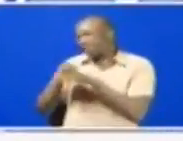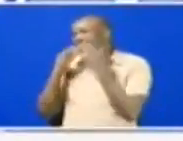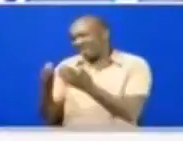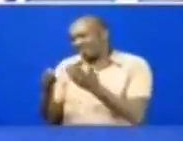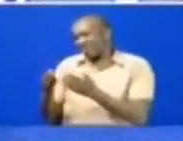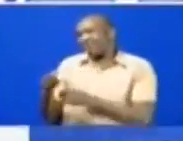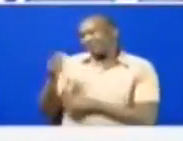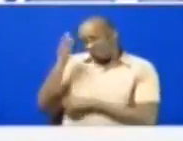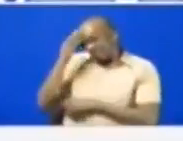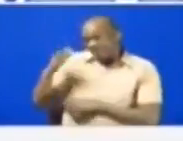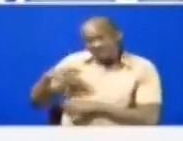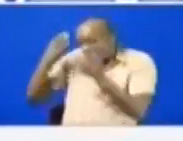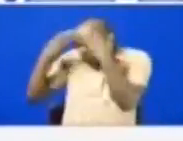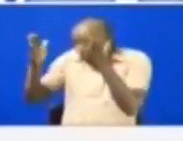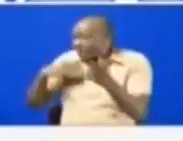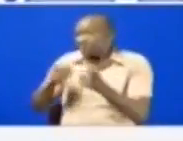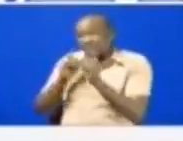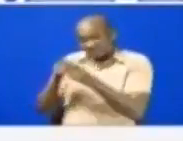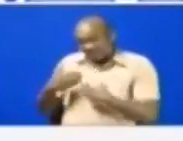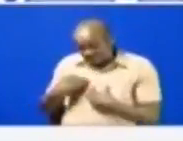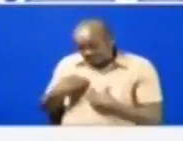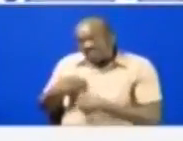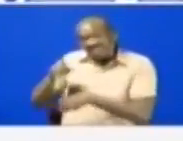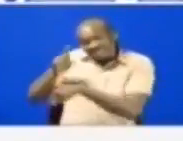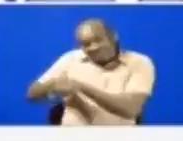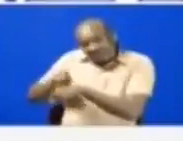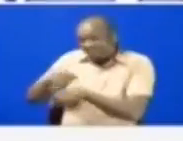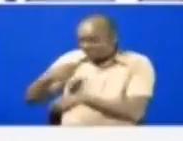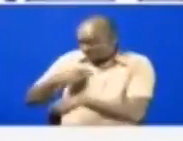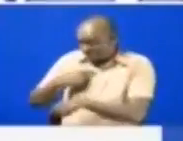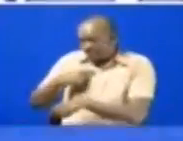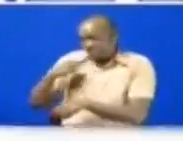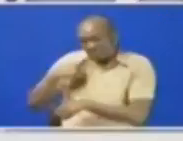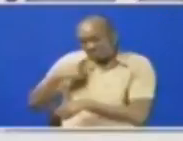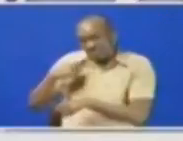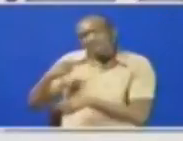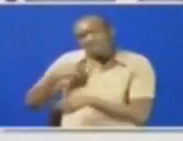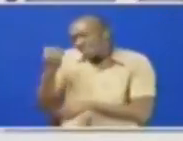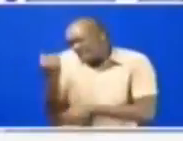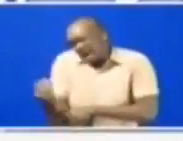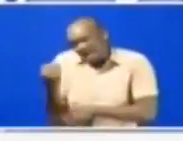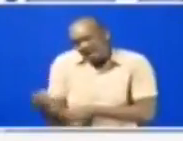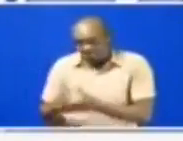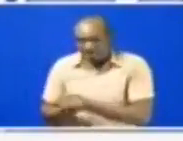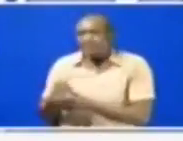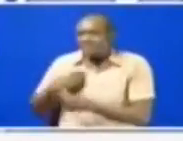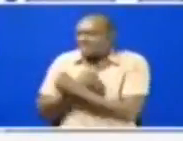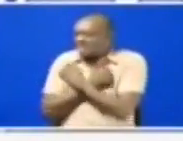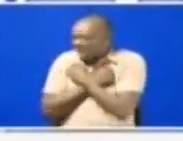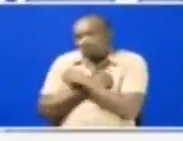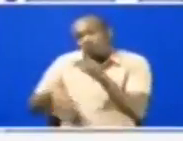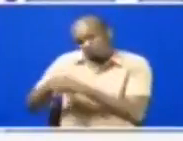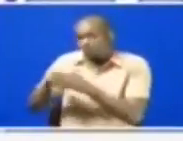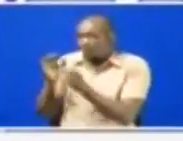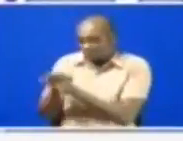least hapo unajua mtu asijuange kama na kipaji, lakini nilikuwa ngana kwa hiyo wakati niko nakumbuka nikiwa kijana mdogo. Nilikuwa nimependa hii mambo ya